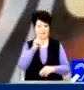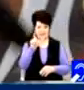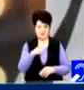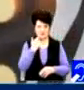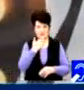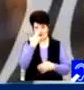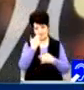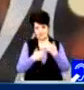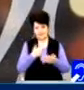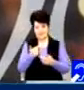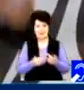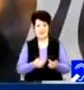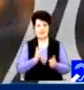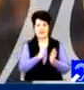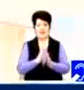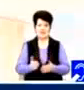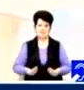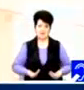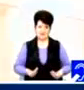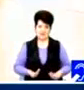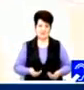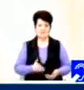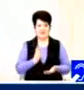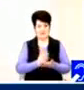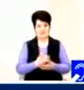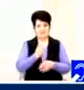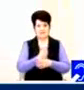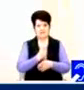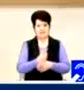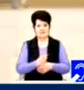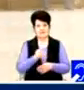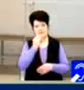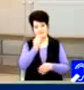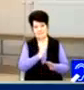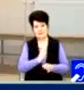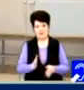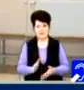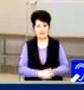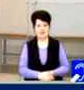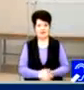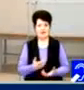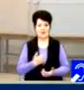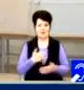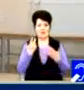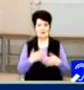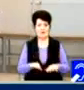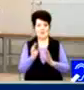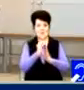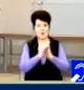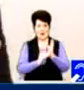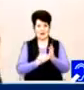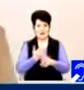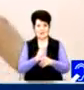obișnuit deja cu acest ritm de viață chiar dacă are și anumite restricții inclusiv de ordin alimentar pentru noi deja a devenit un program